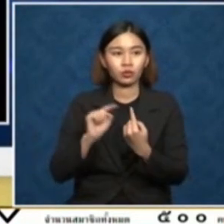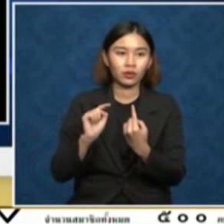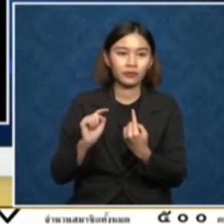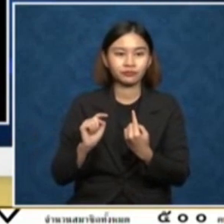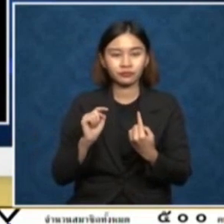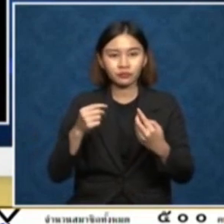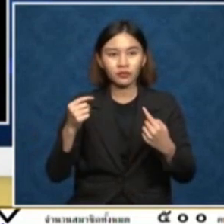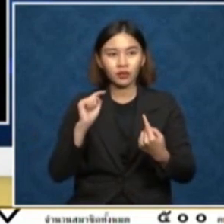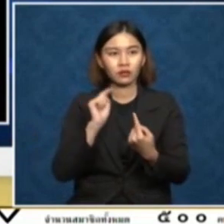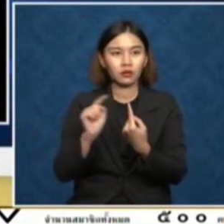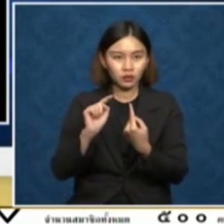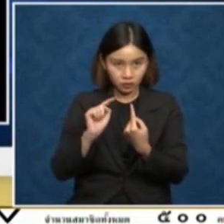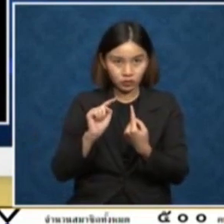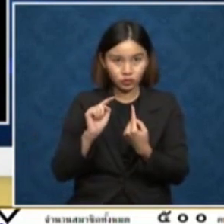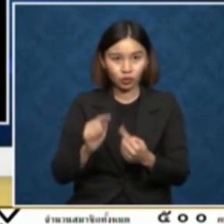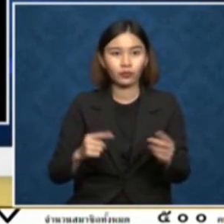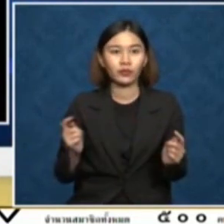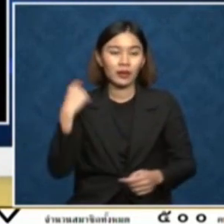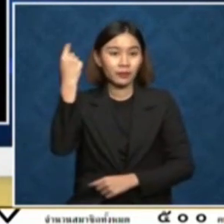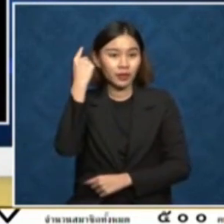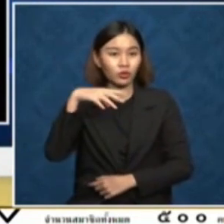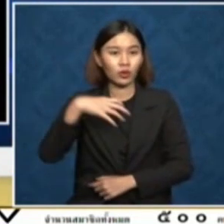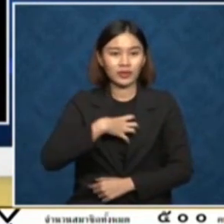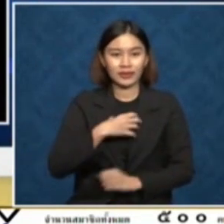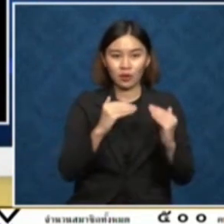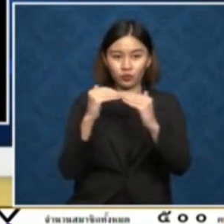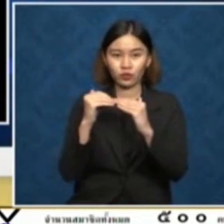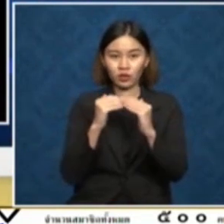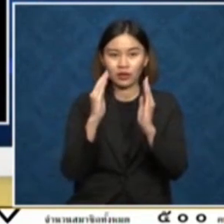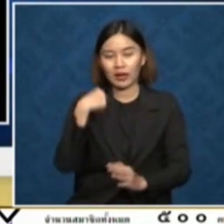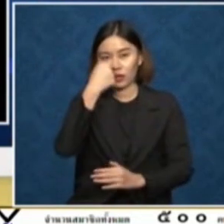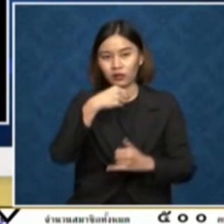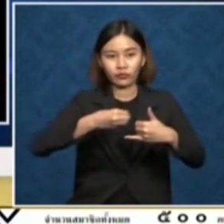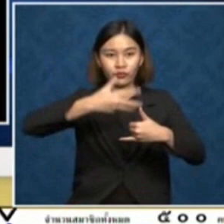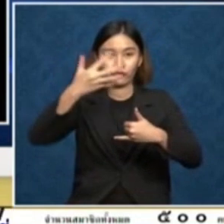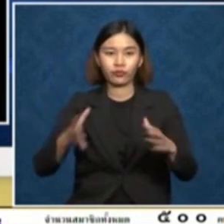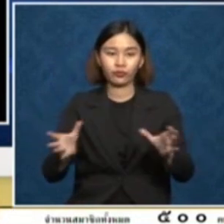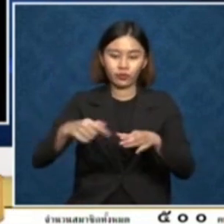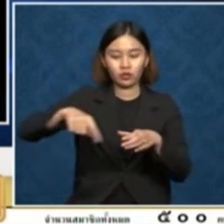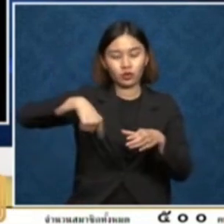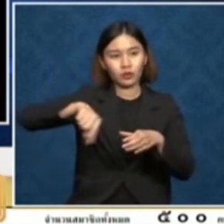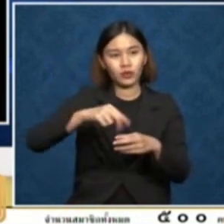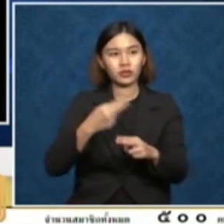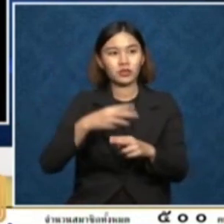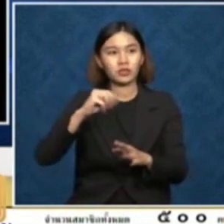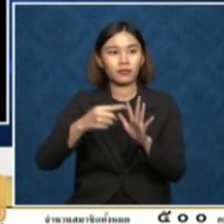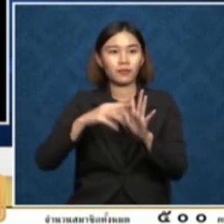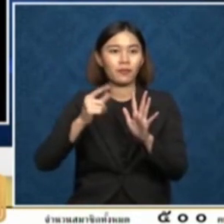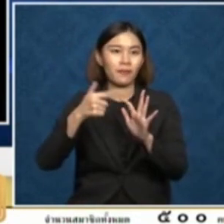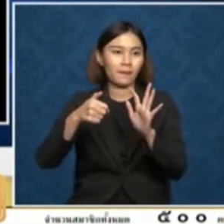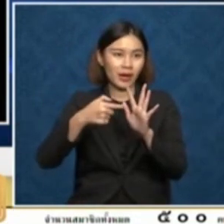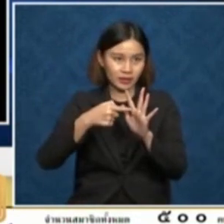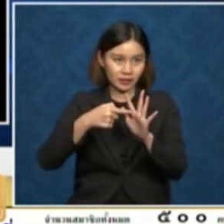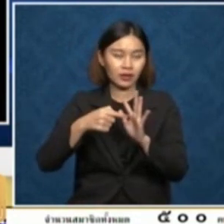ดสินใจปลิดชีวิตตัวเองด้วยไซยาไนด์นะคะเพราะว่าน้อยใจกับโชคชะตาชีวิตเรื่องต่อมานะคะเป็นเรื่องของซิลเวียริเวล่าและมาชาพีจ